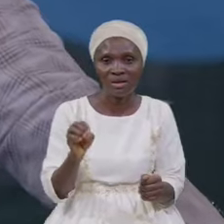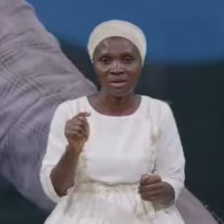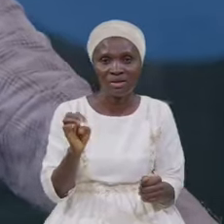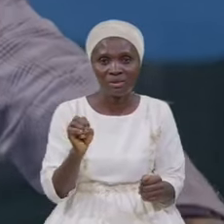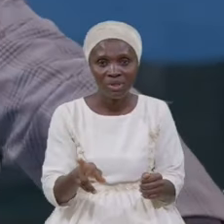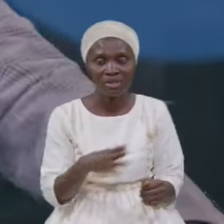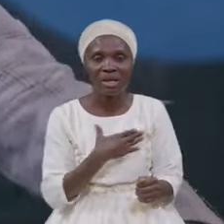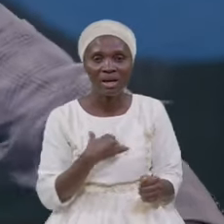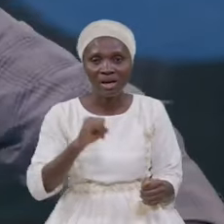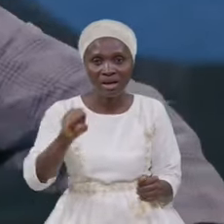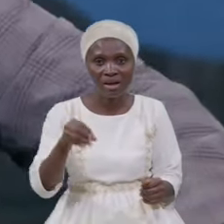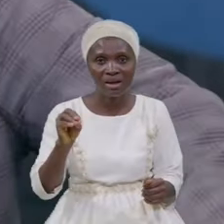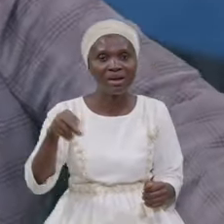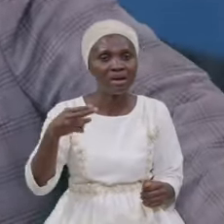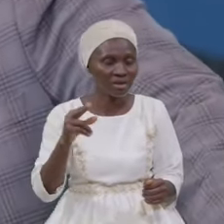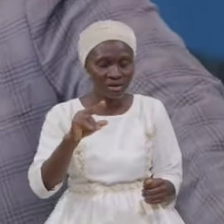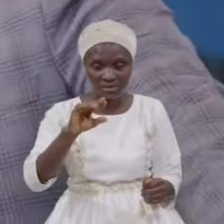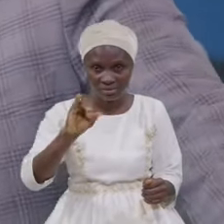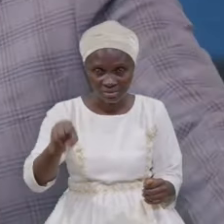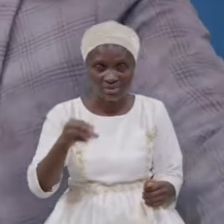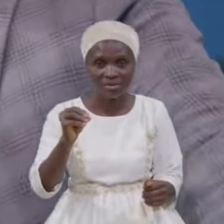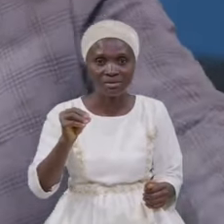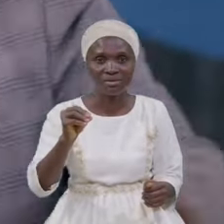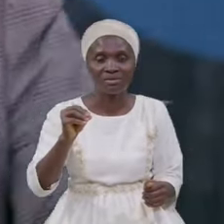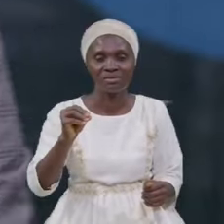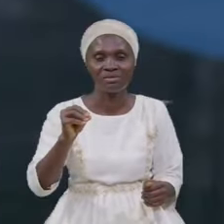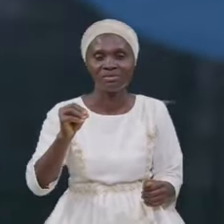là, fais-le rapidement. Mais laisse-moi te dire,